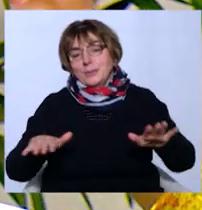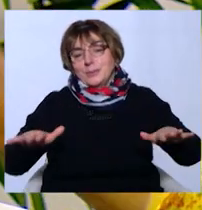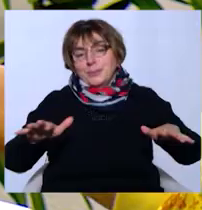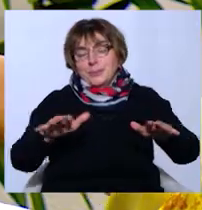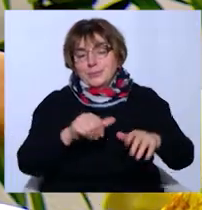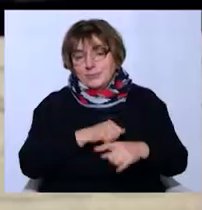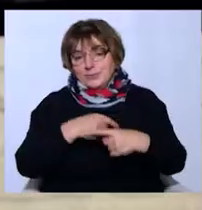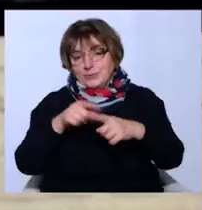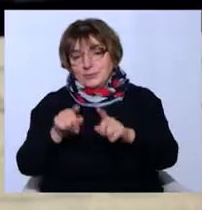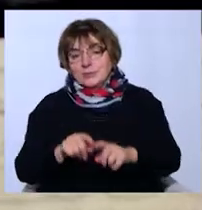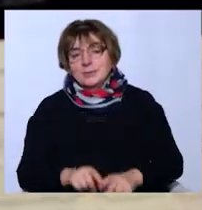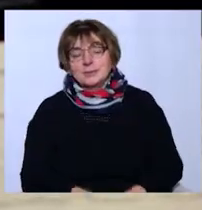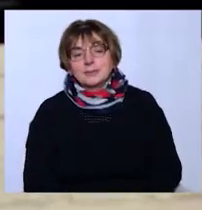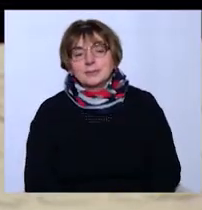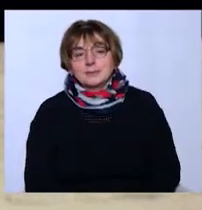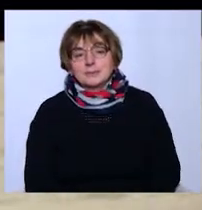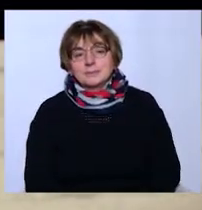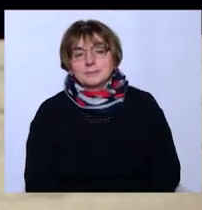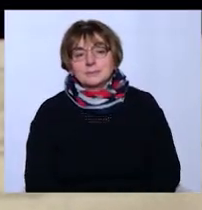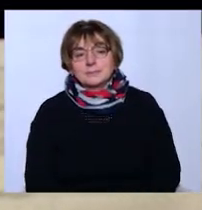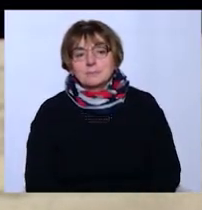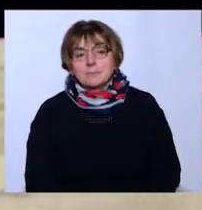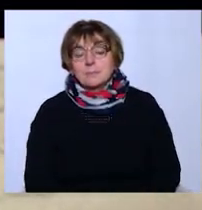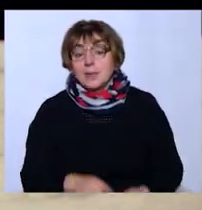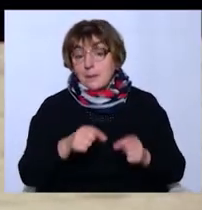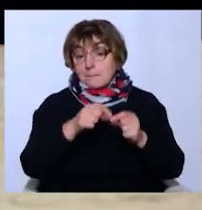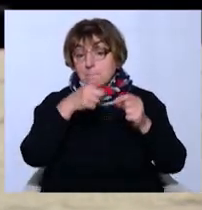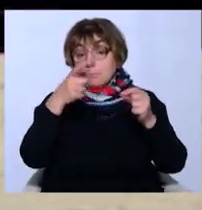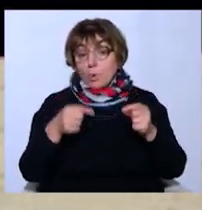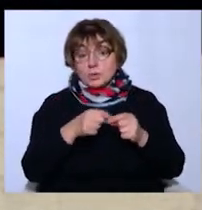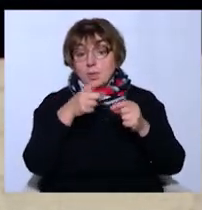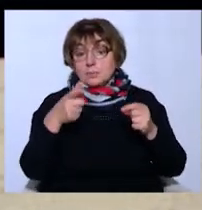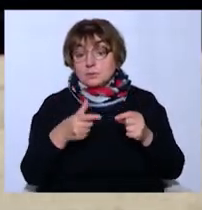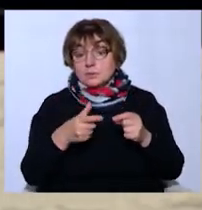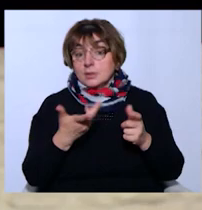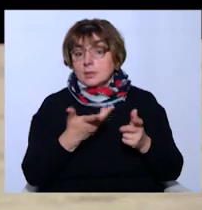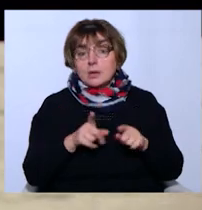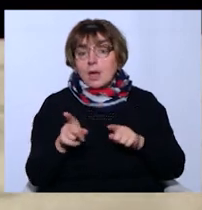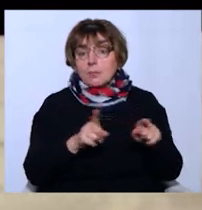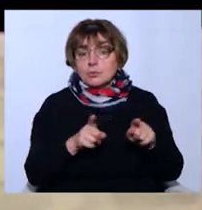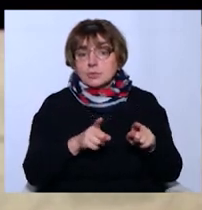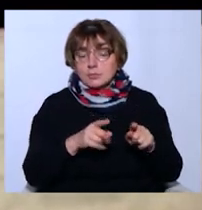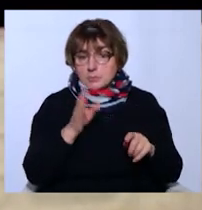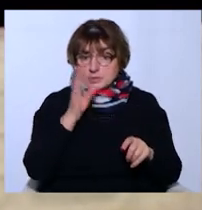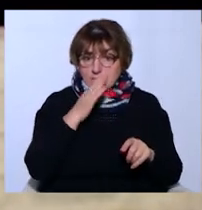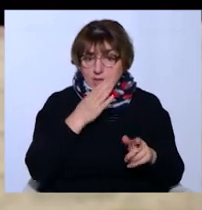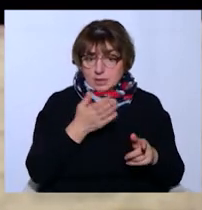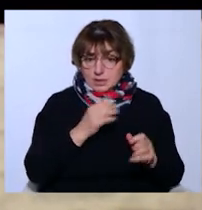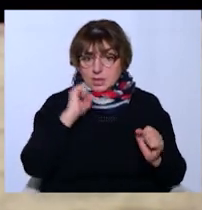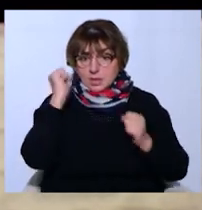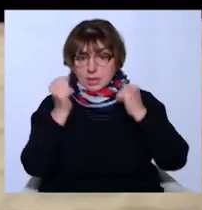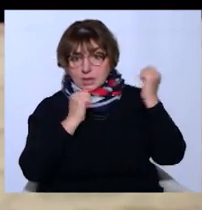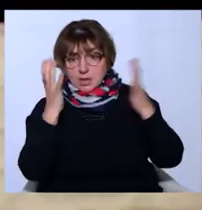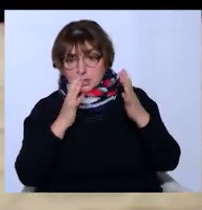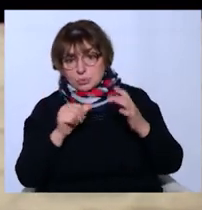აქ შეგვიძლია ეს გავაკეთოთ. და ფოთლები. ფოთლებს რა მოძრავებს? წყალი, ქარი